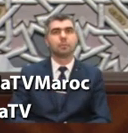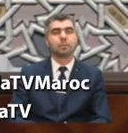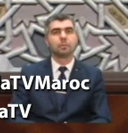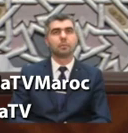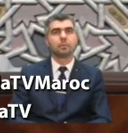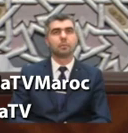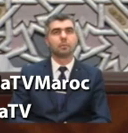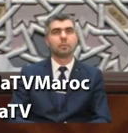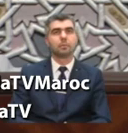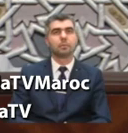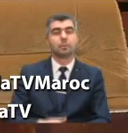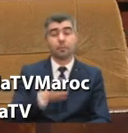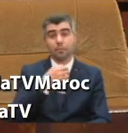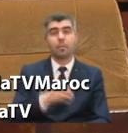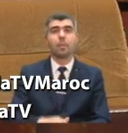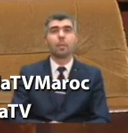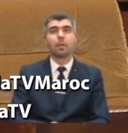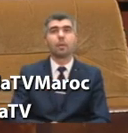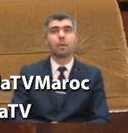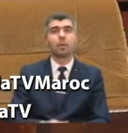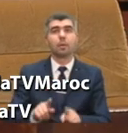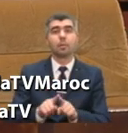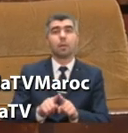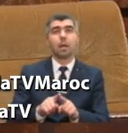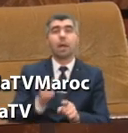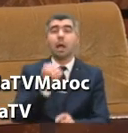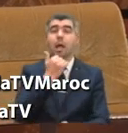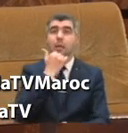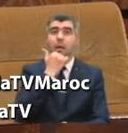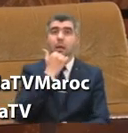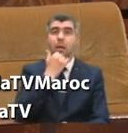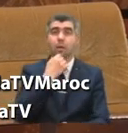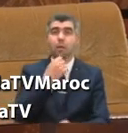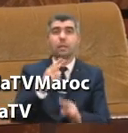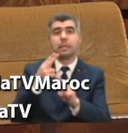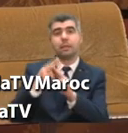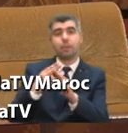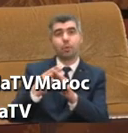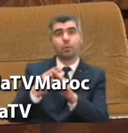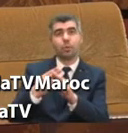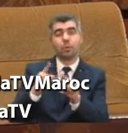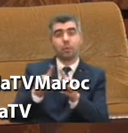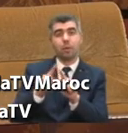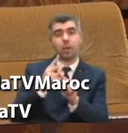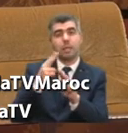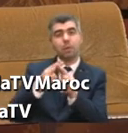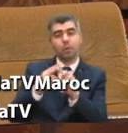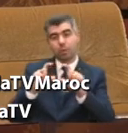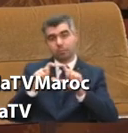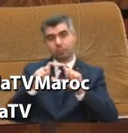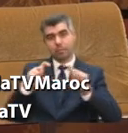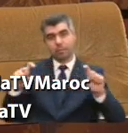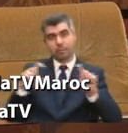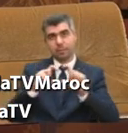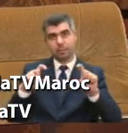السيد الرئيس، غير للتصحيح ورد خطأ في كتابة اسم سيد النائب عوض سعيد النميري سعيد